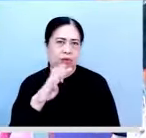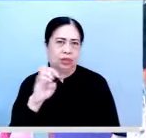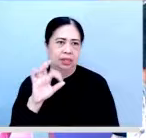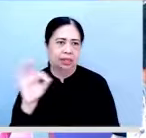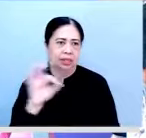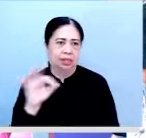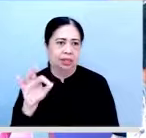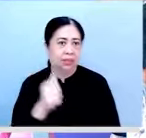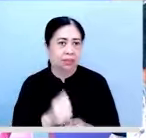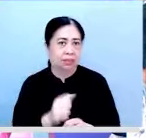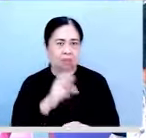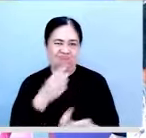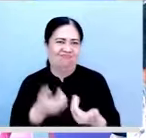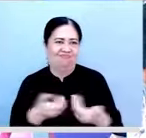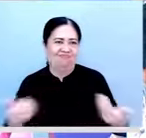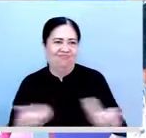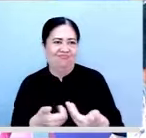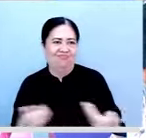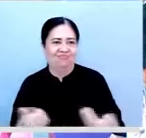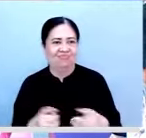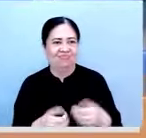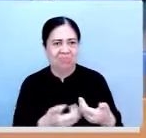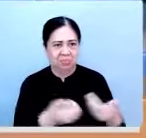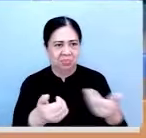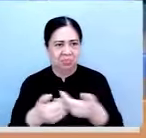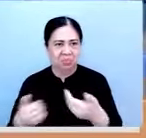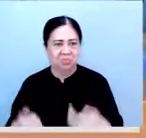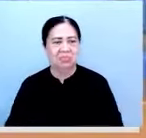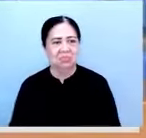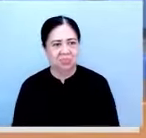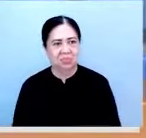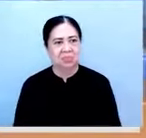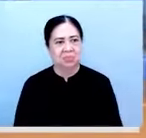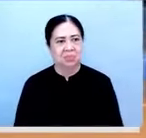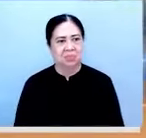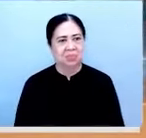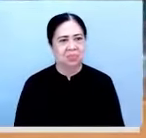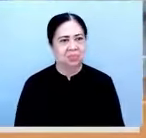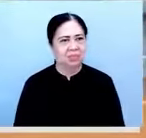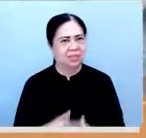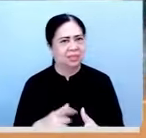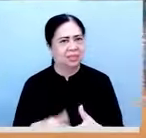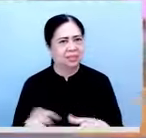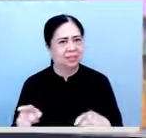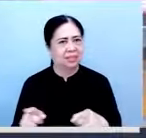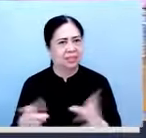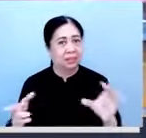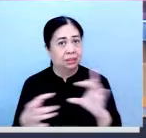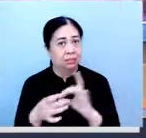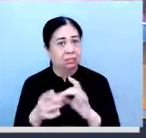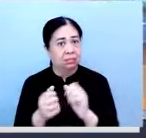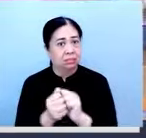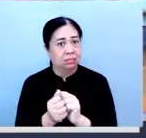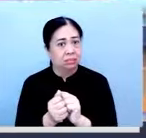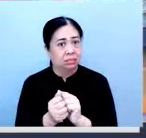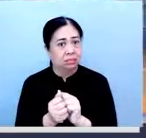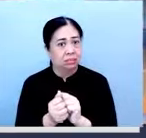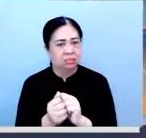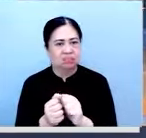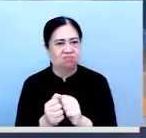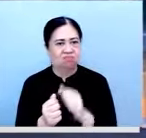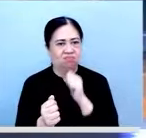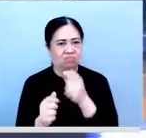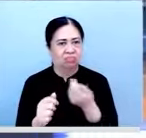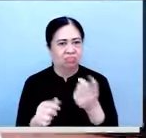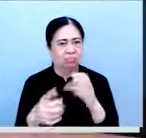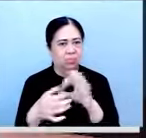bottle? Hindi. Okay. So, sold separately. Tapos ito, nakakabit din to? Hindi. Natatanggal? Ay, hindi siya natatanggal. Okay.